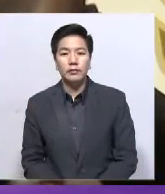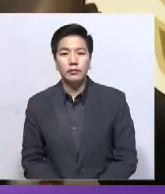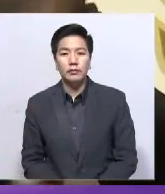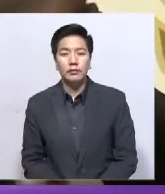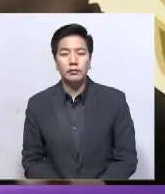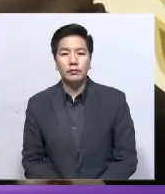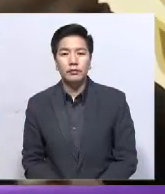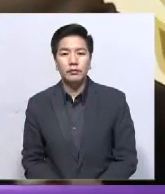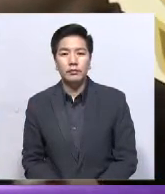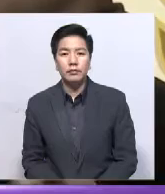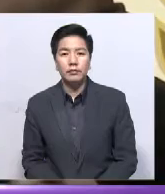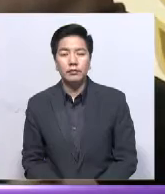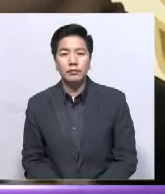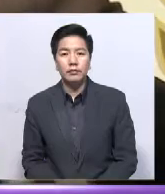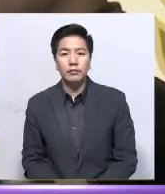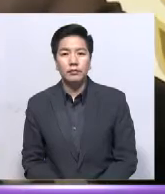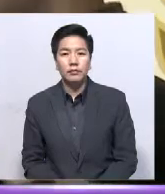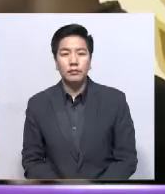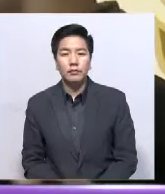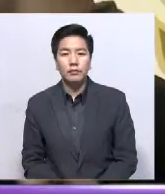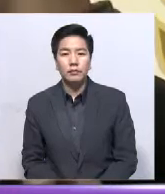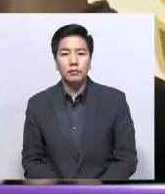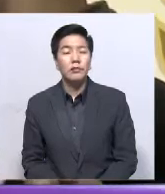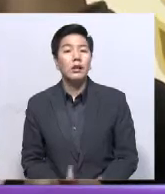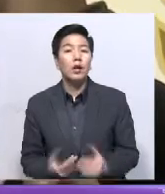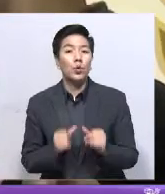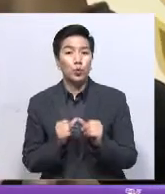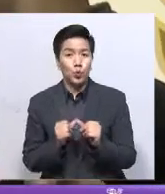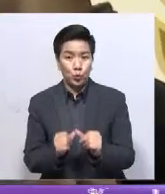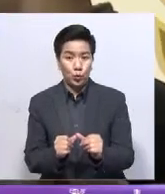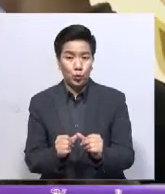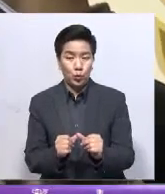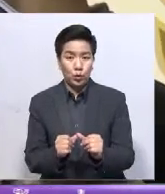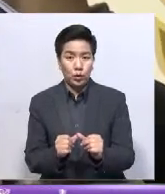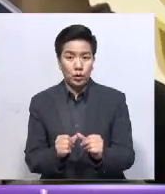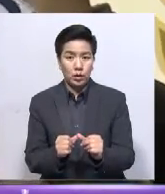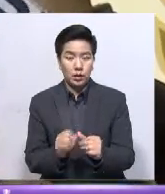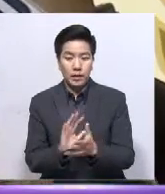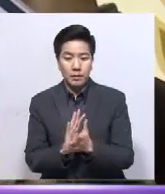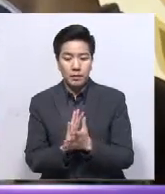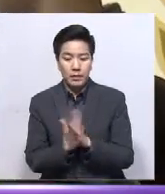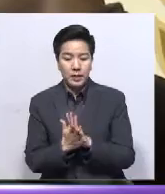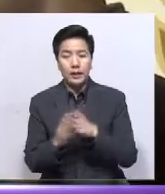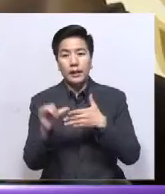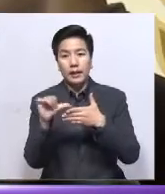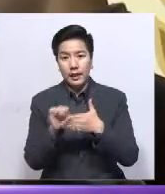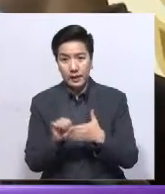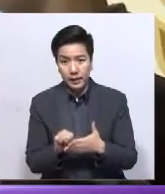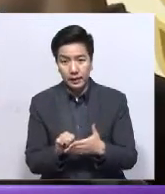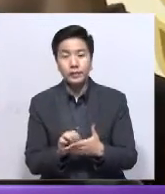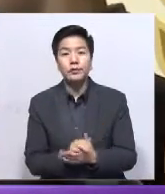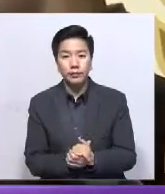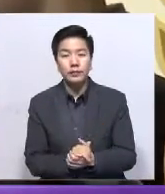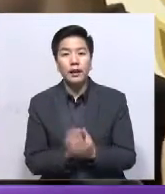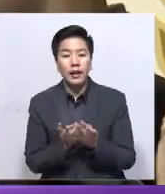ฤติกรรมเขาหน่อยค ่ ะ ก็อยู่ที่การเปลี่ยนแปลงแก้ไขนะฮะ